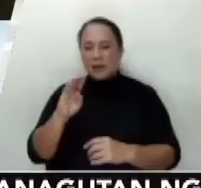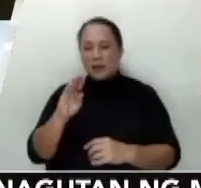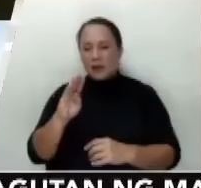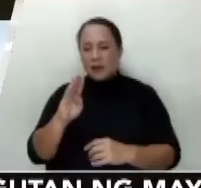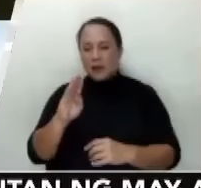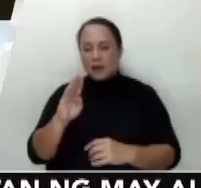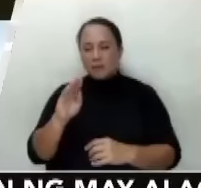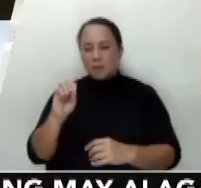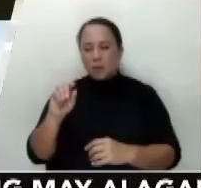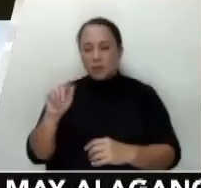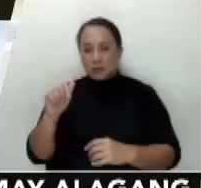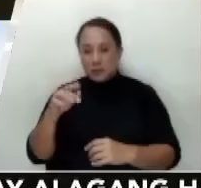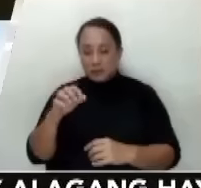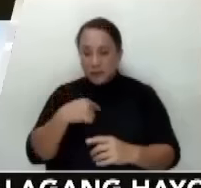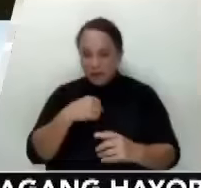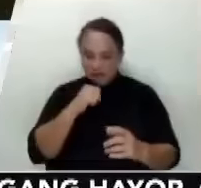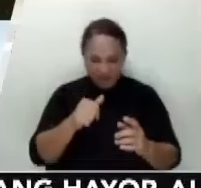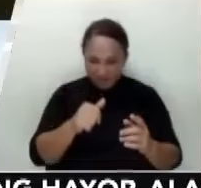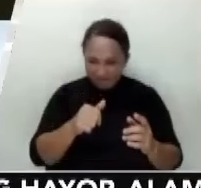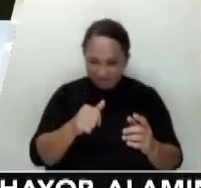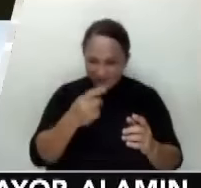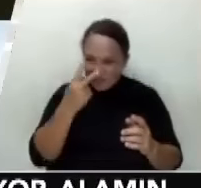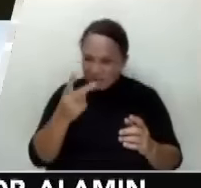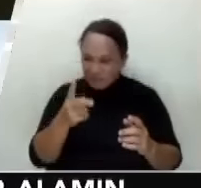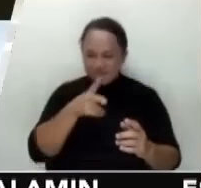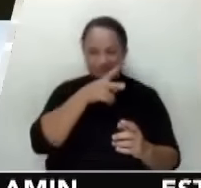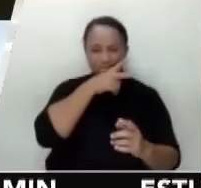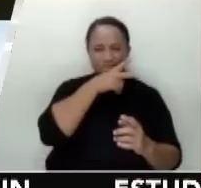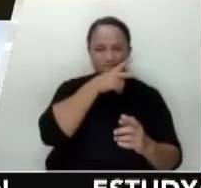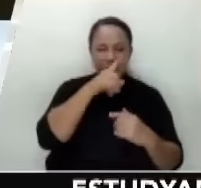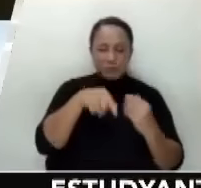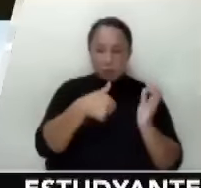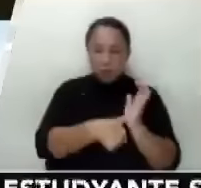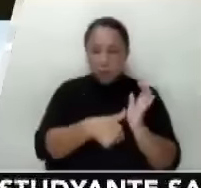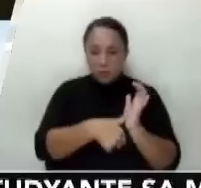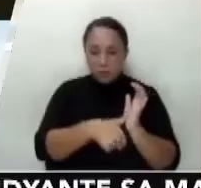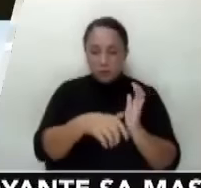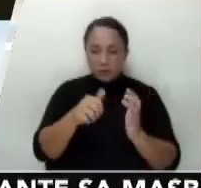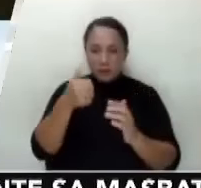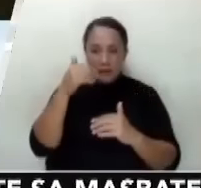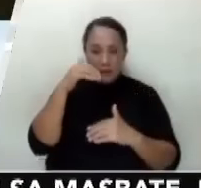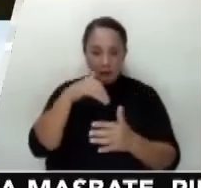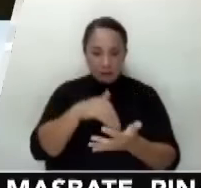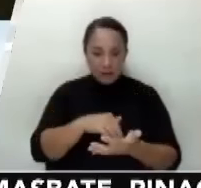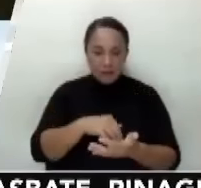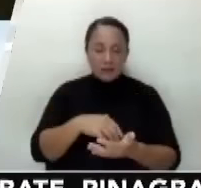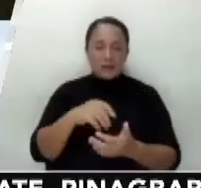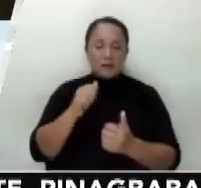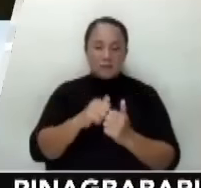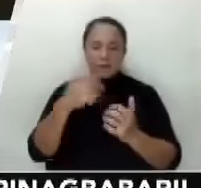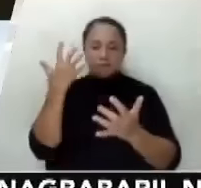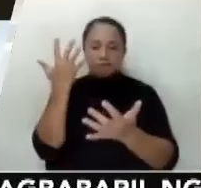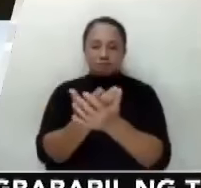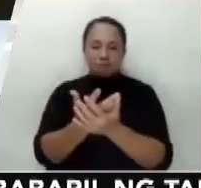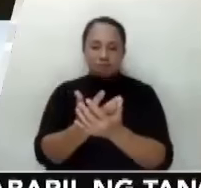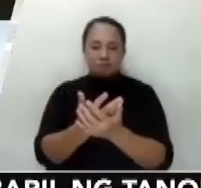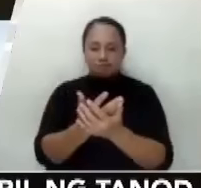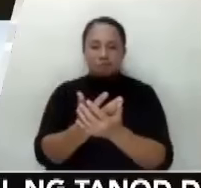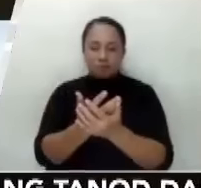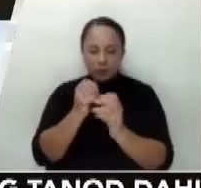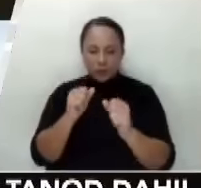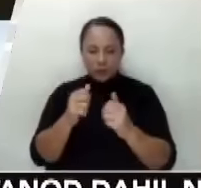nagkaroon ng irregularity ng boto ng more than 10,000, that's life imprisonment at